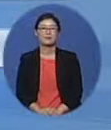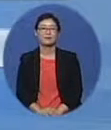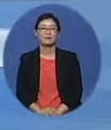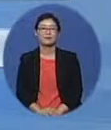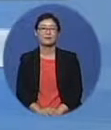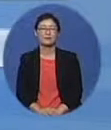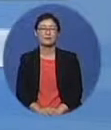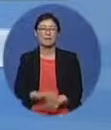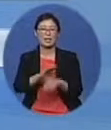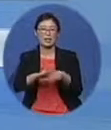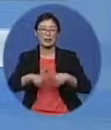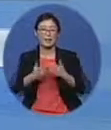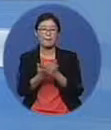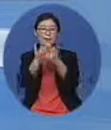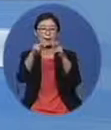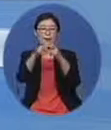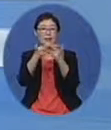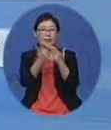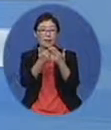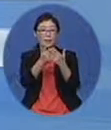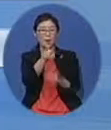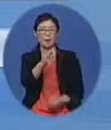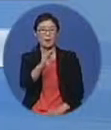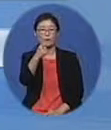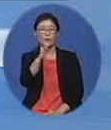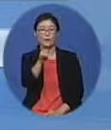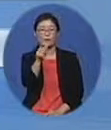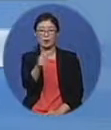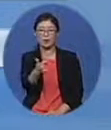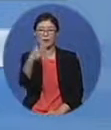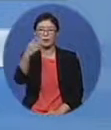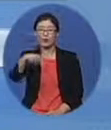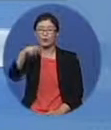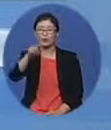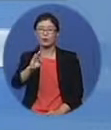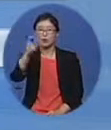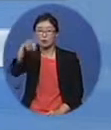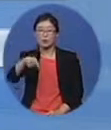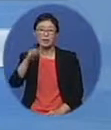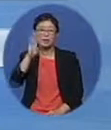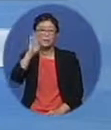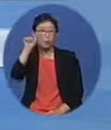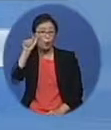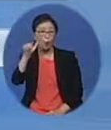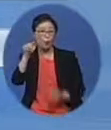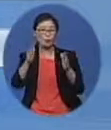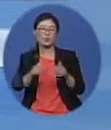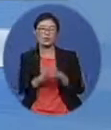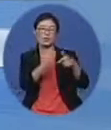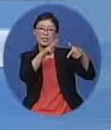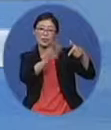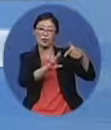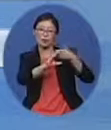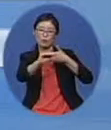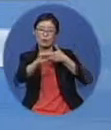경남 발달장애인협회 소속 황동현 씨와 류청호 씨가 4박 5일간의 일정으로 인천에서